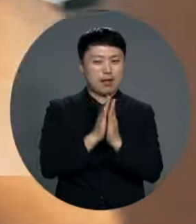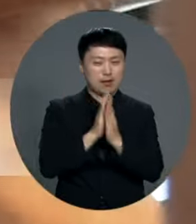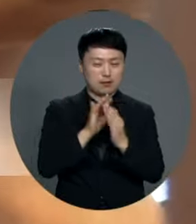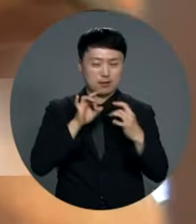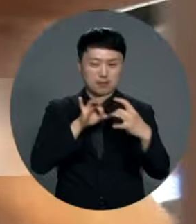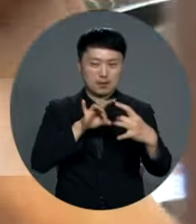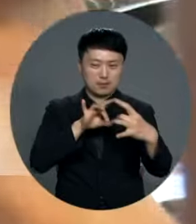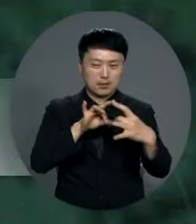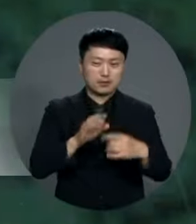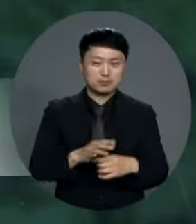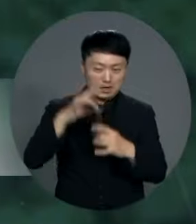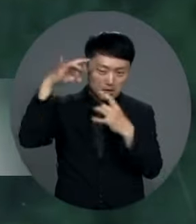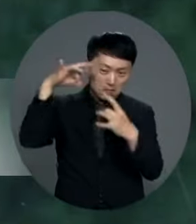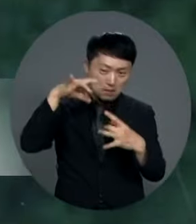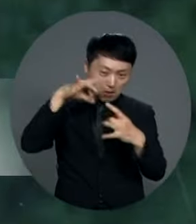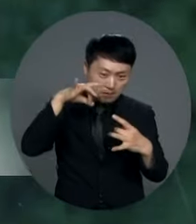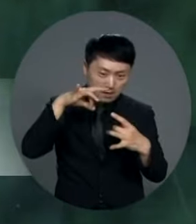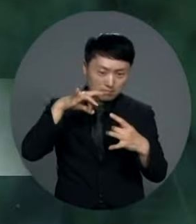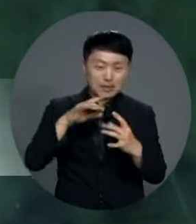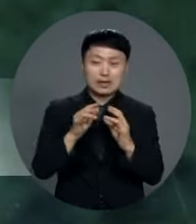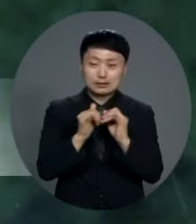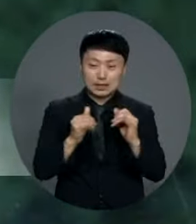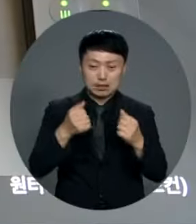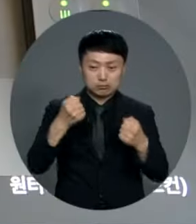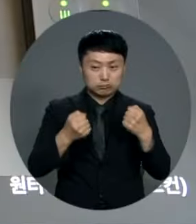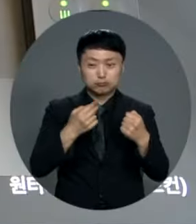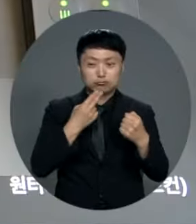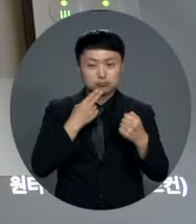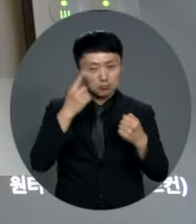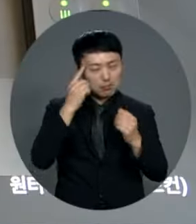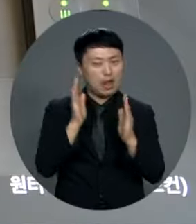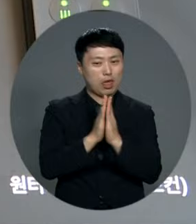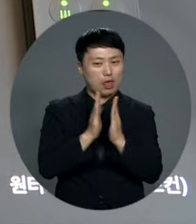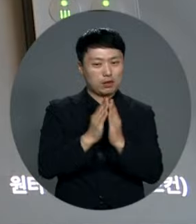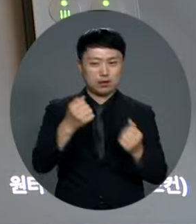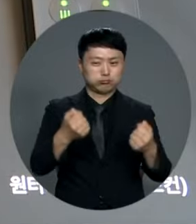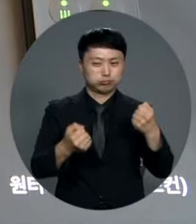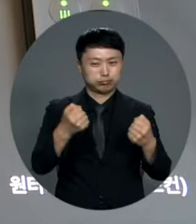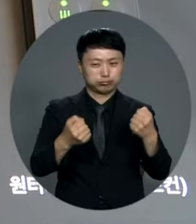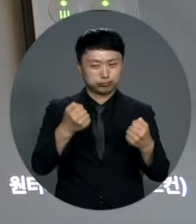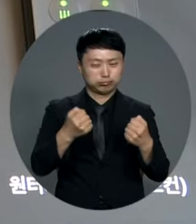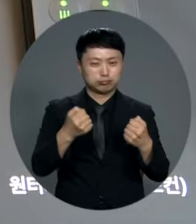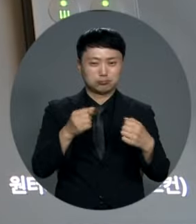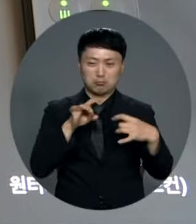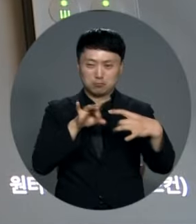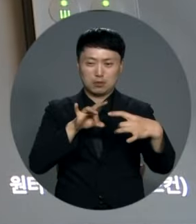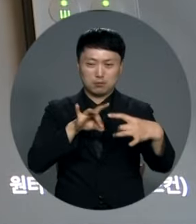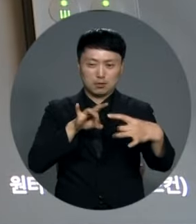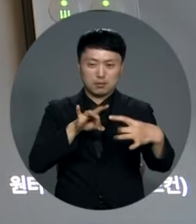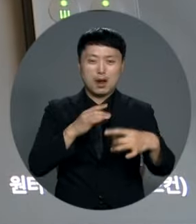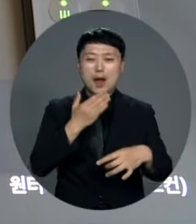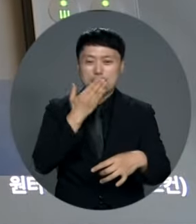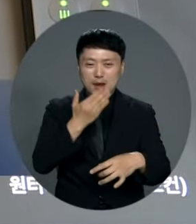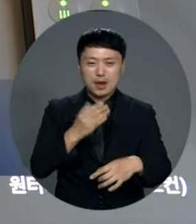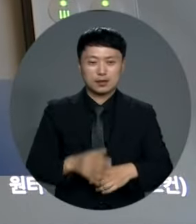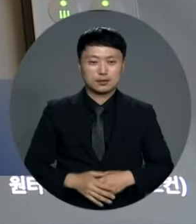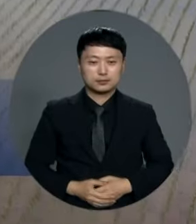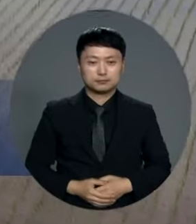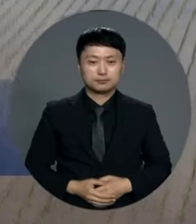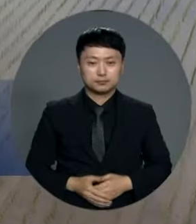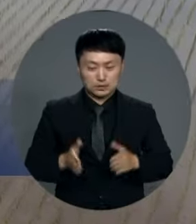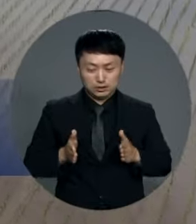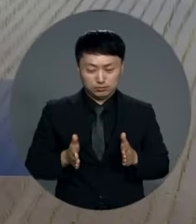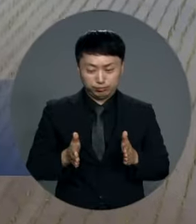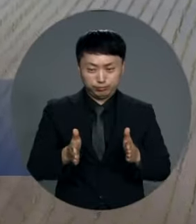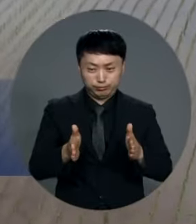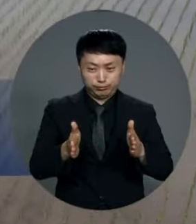정보를 내려받아 사람이 핸들을 조작하지 않아도 자율주행이 가능합니다. 직진성이 잘 나오니까